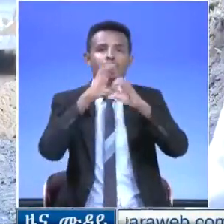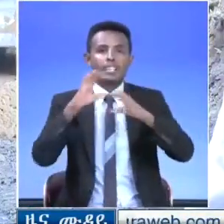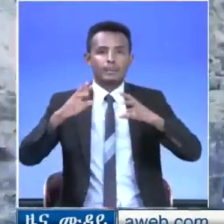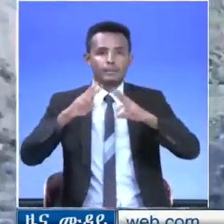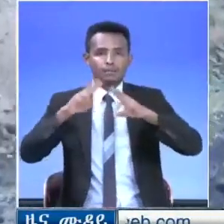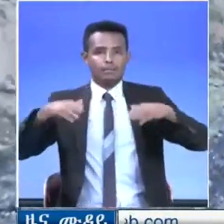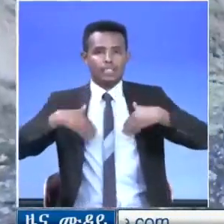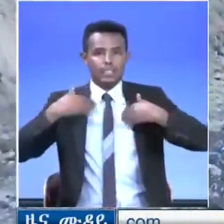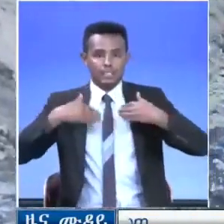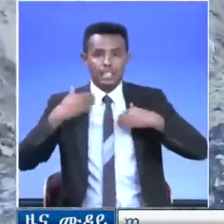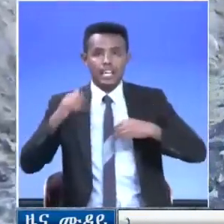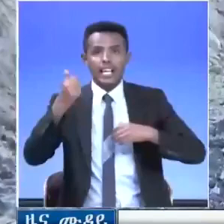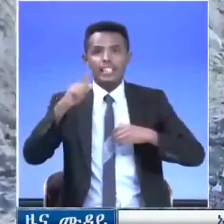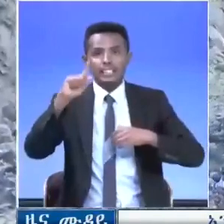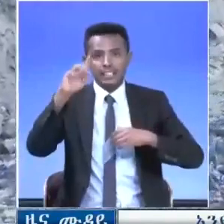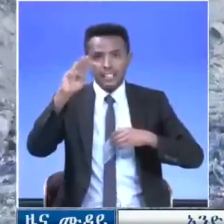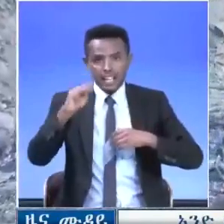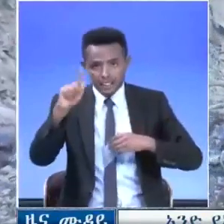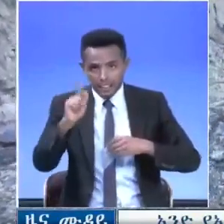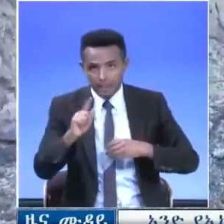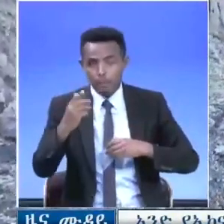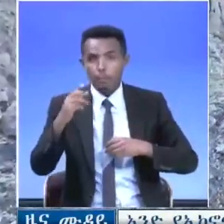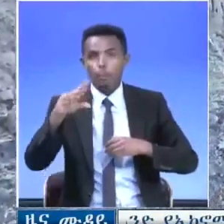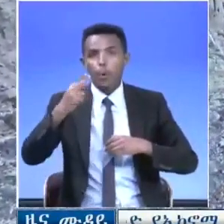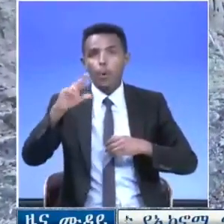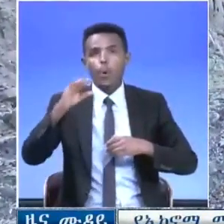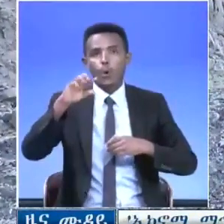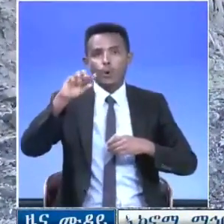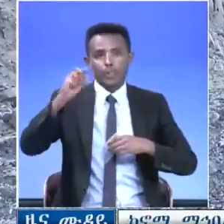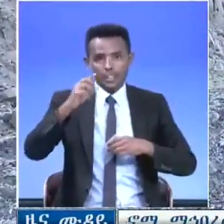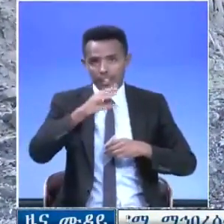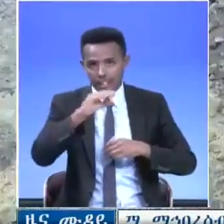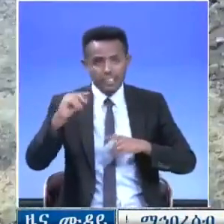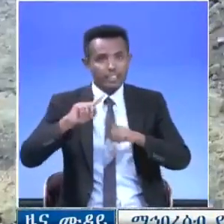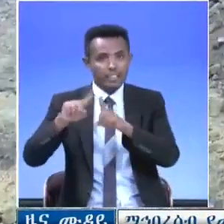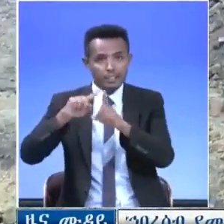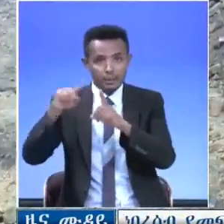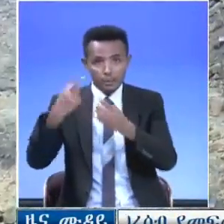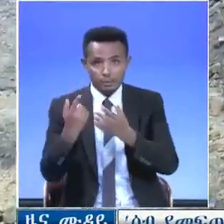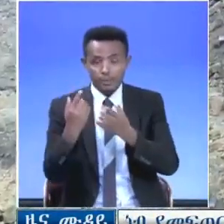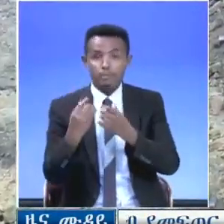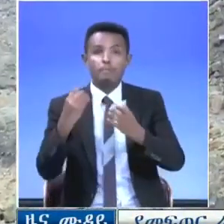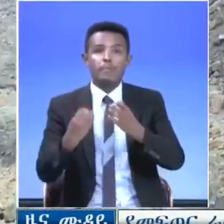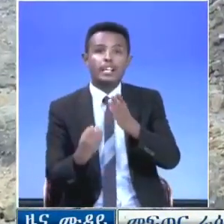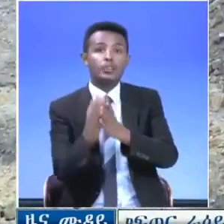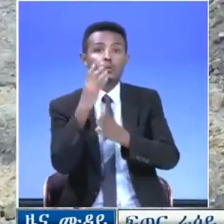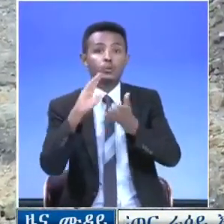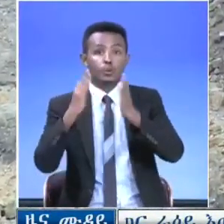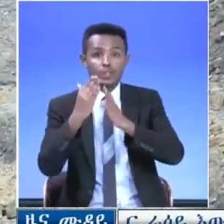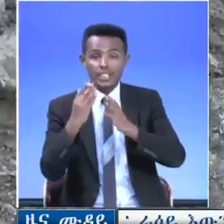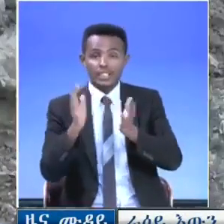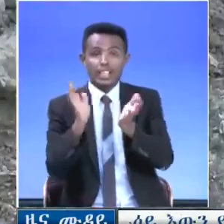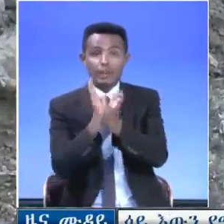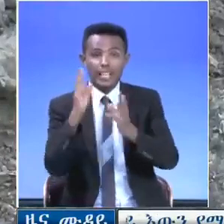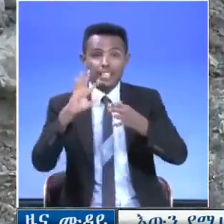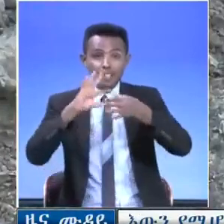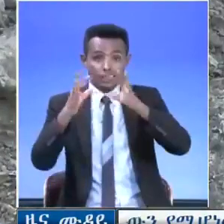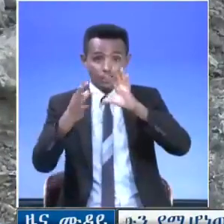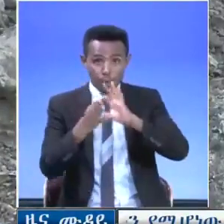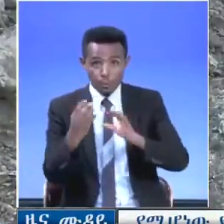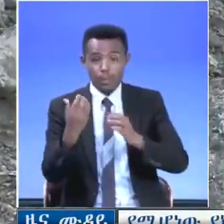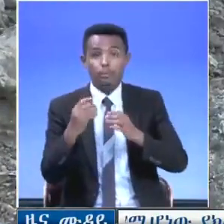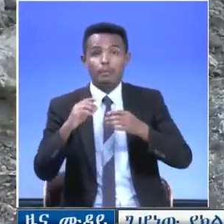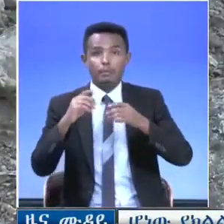ደስተኛ ነን። እጣን፣ ቦለቄና ሌሎች ምርቶች በአካባቢው የሚመረጡ ሲሆን የገበያ ትስስር ችግሩን እንደሚቀርፍና ከሌሎች ወረዳዎች ጋር